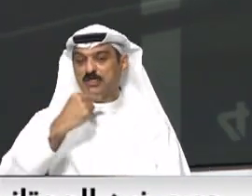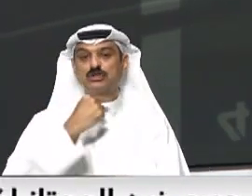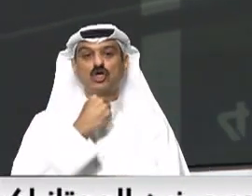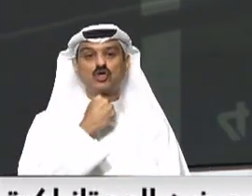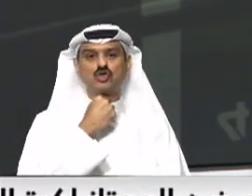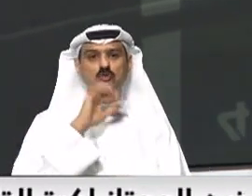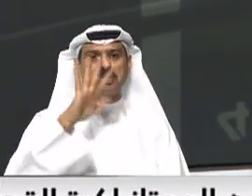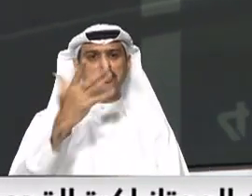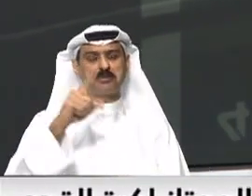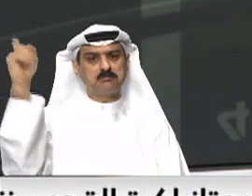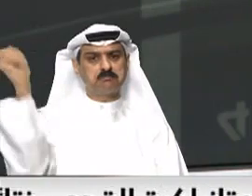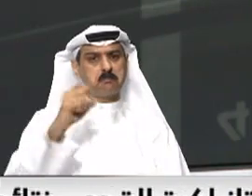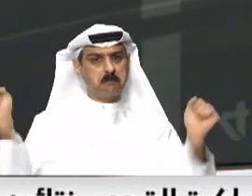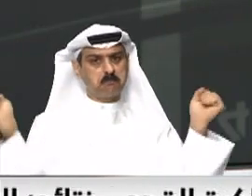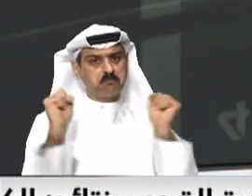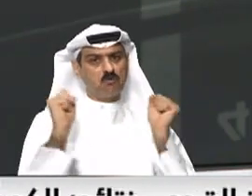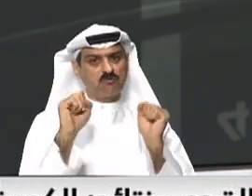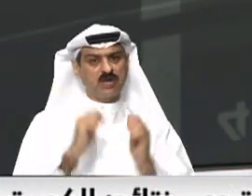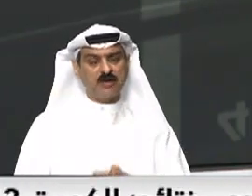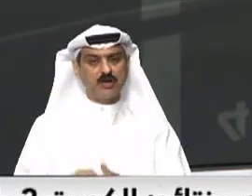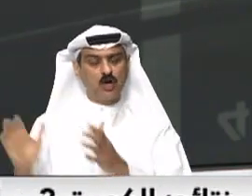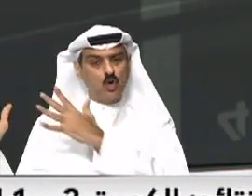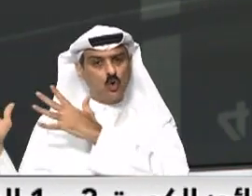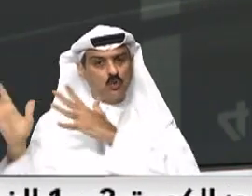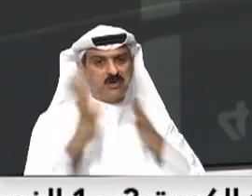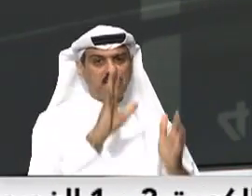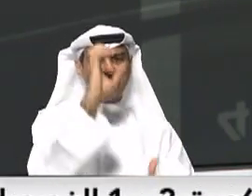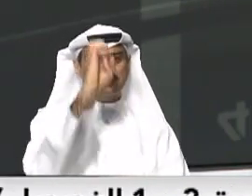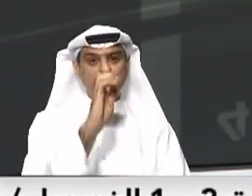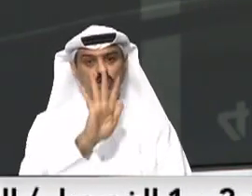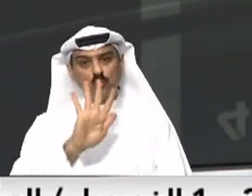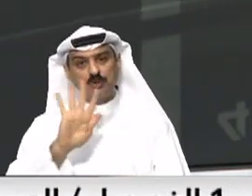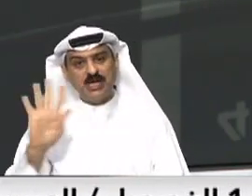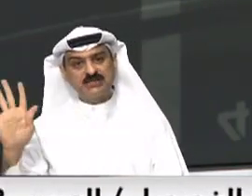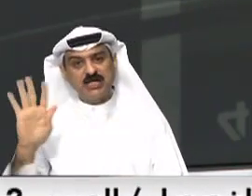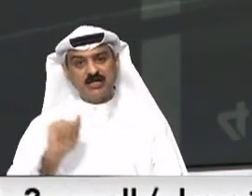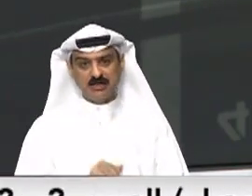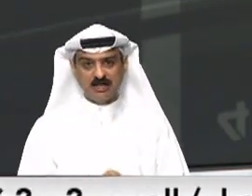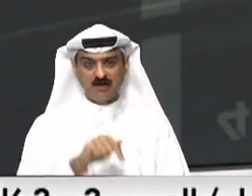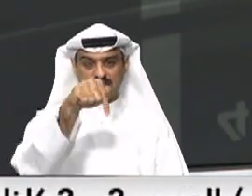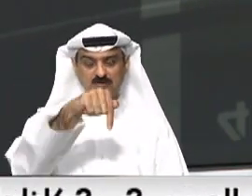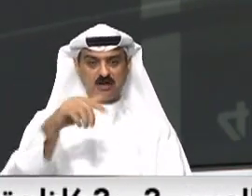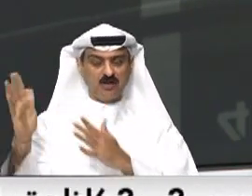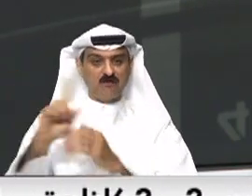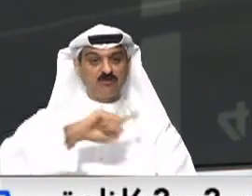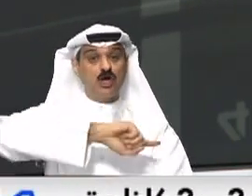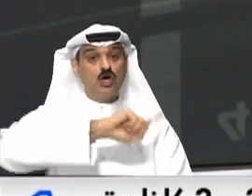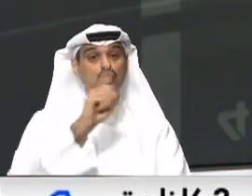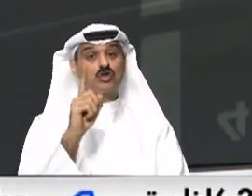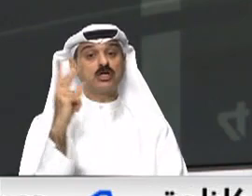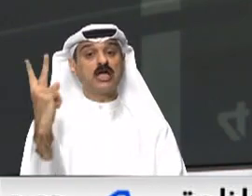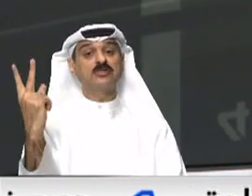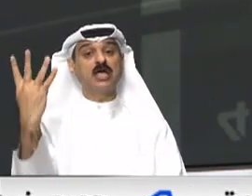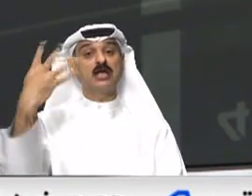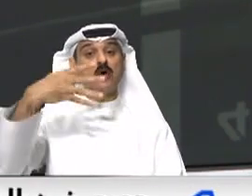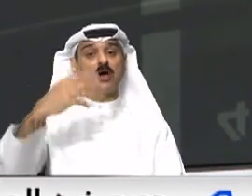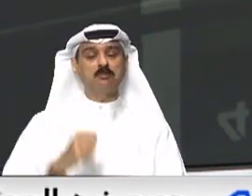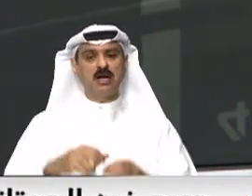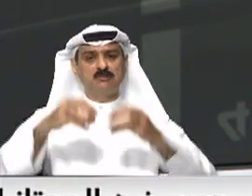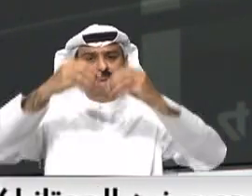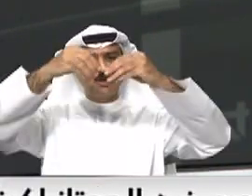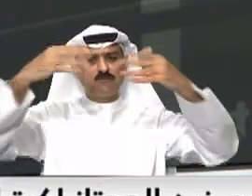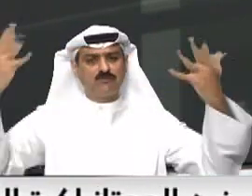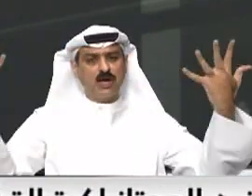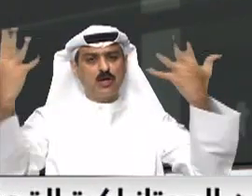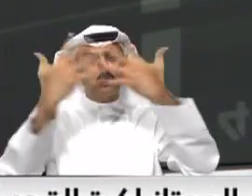قد تكون رعديه احيانا ونشاط في الرياح الجنوبيه الشرقيه لاحظ ممكن ان تصل الى 42 كيلو متر ساعه فرص الغبار وارده